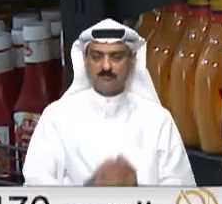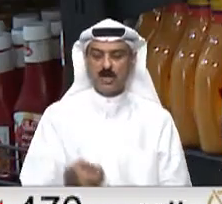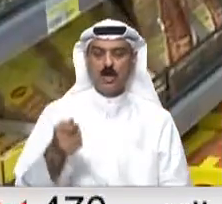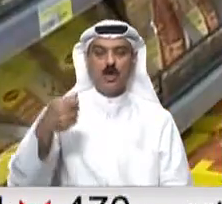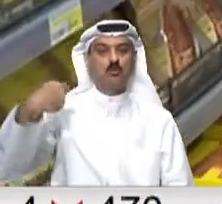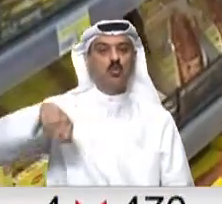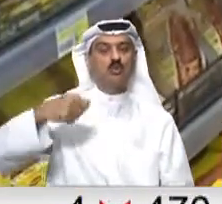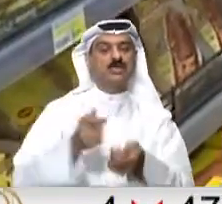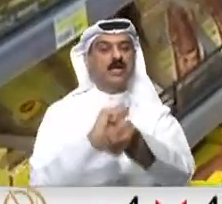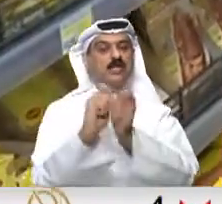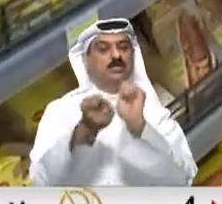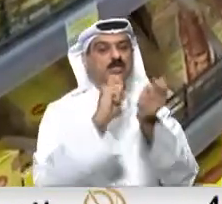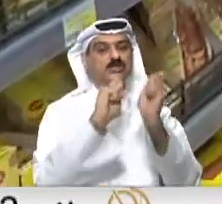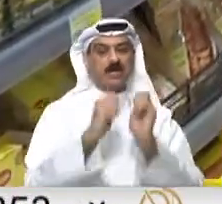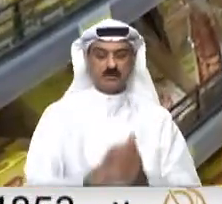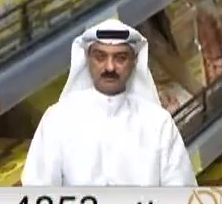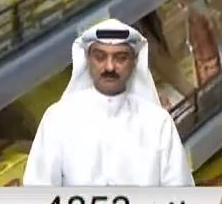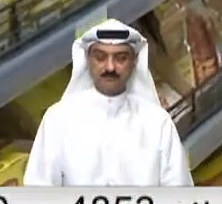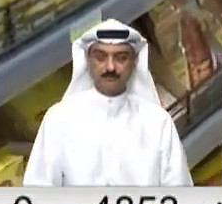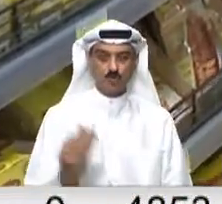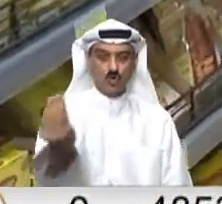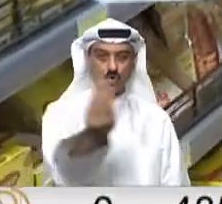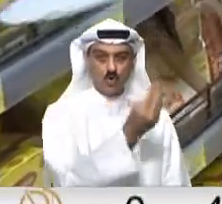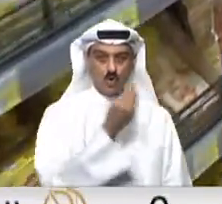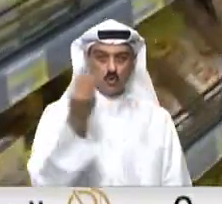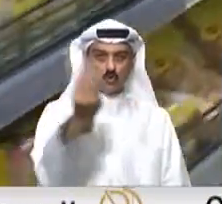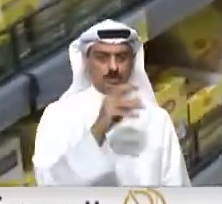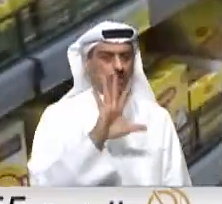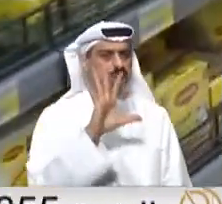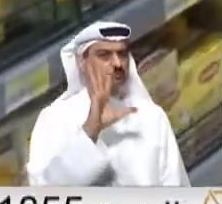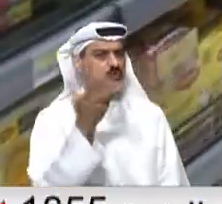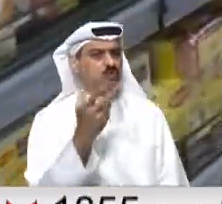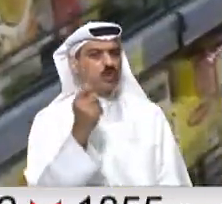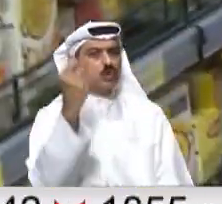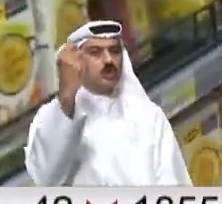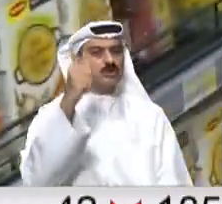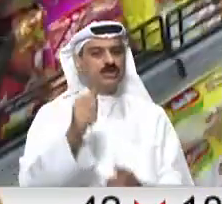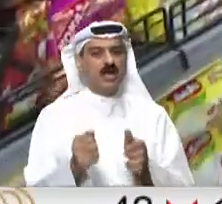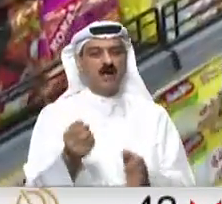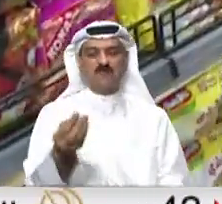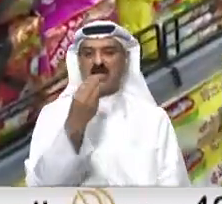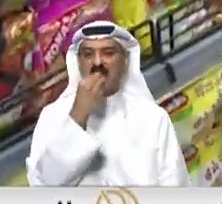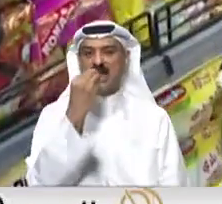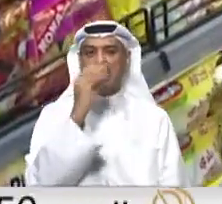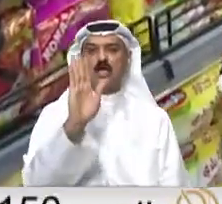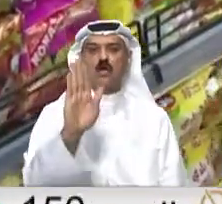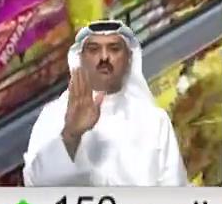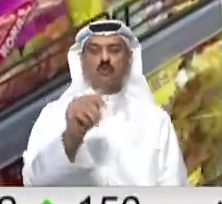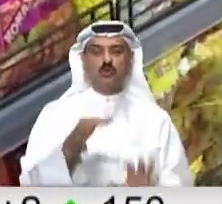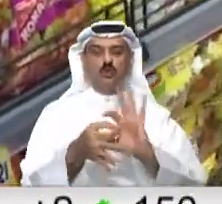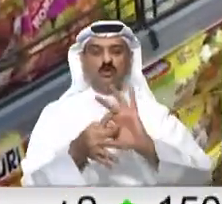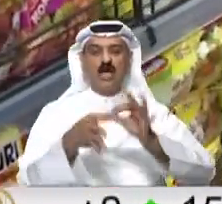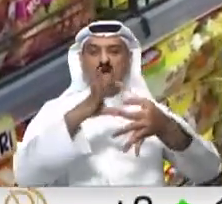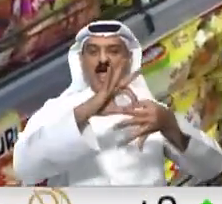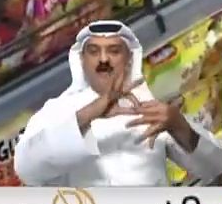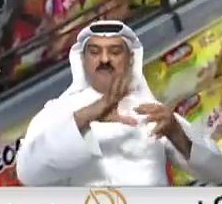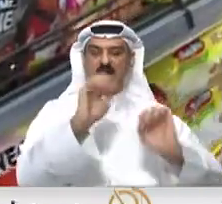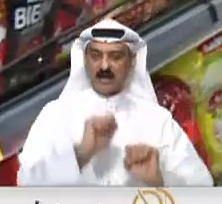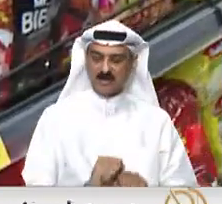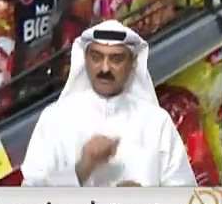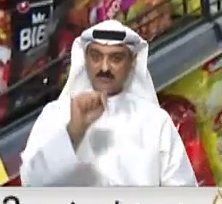والصناعة. الجولة شملت متابعة السلع وآلية تحديد أسعارها بمختلف المنتجات الموجودة في النظام الآلي